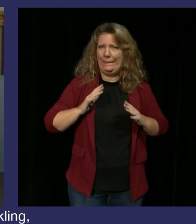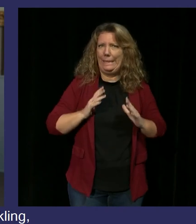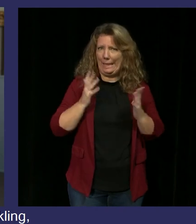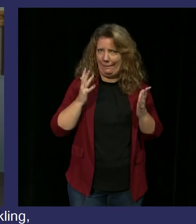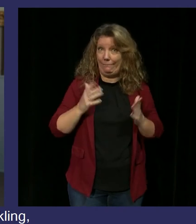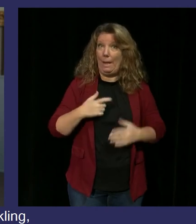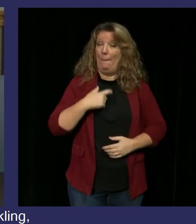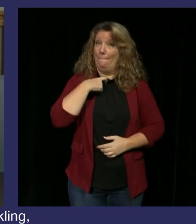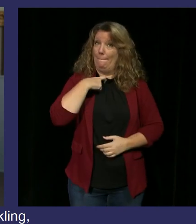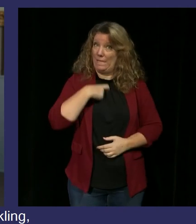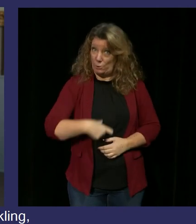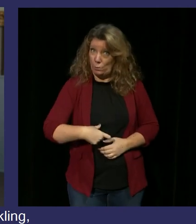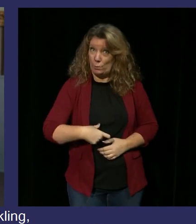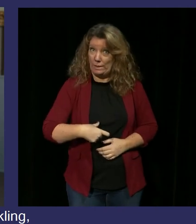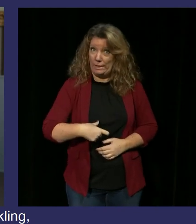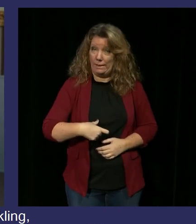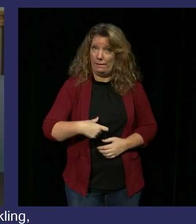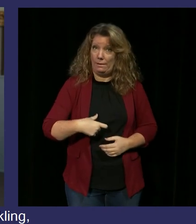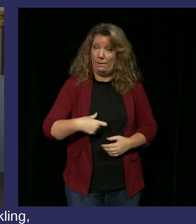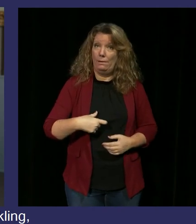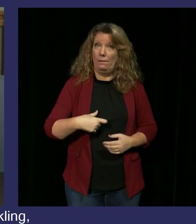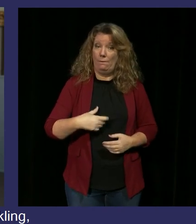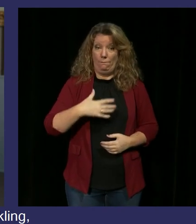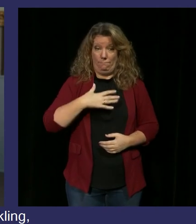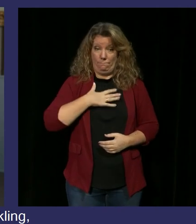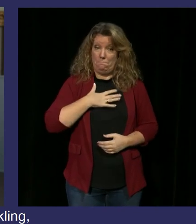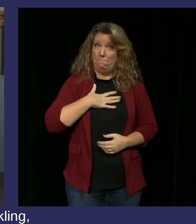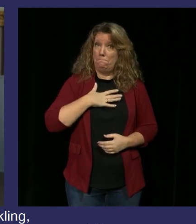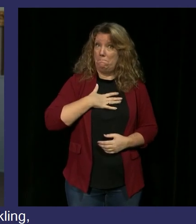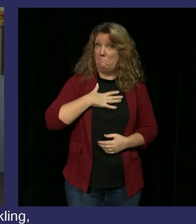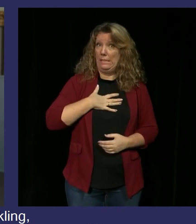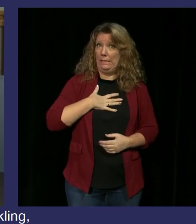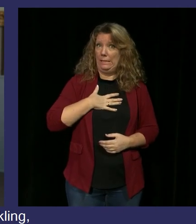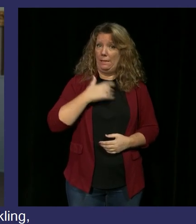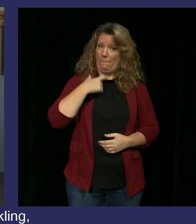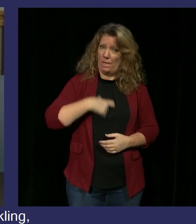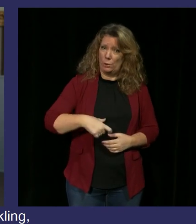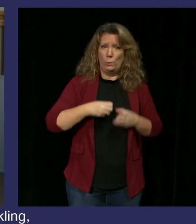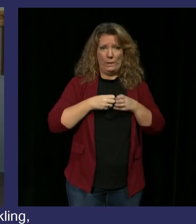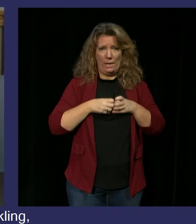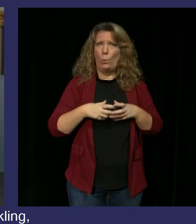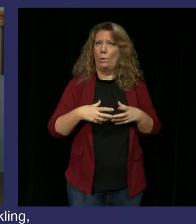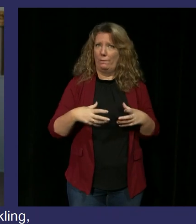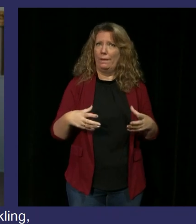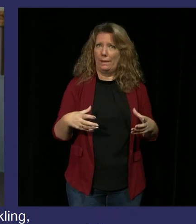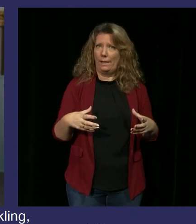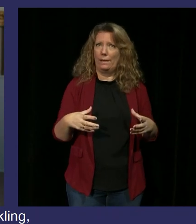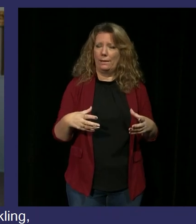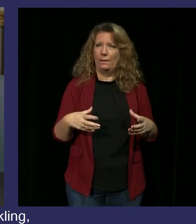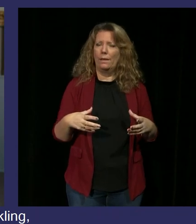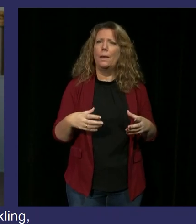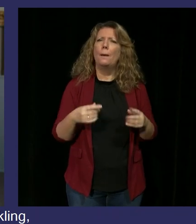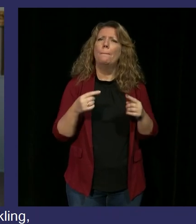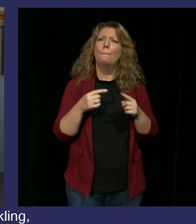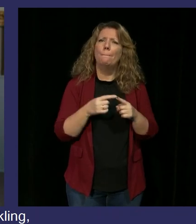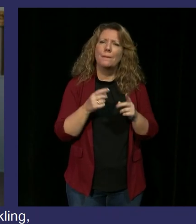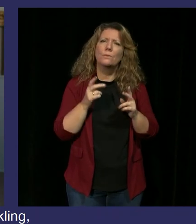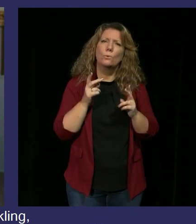personlig, for min personlige utvikling, men